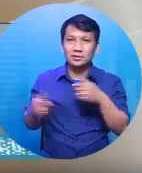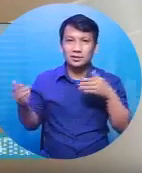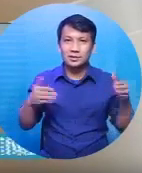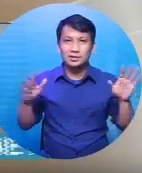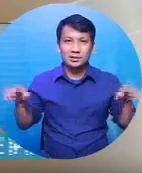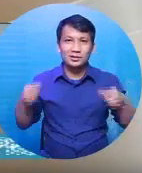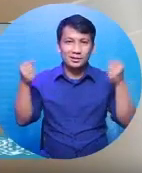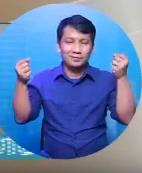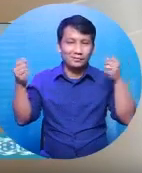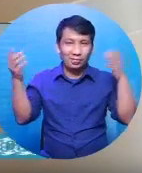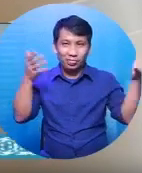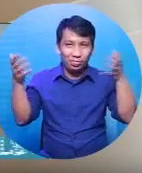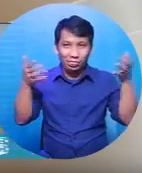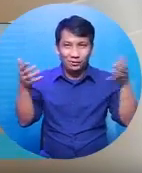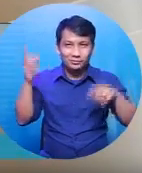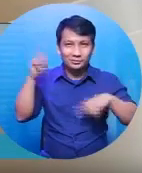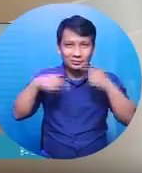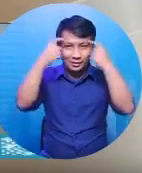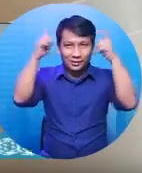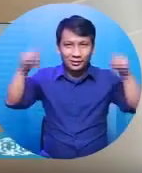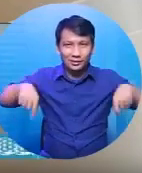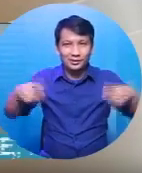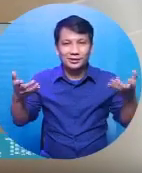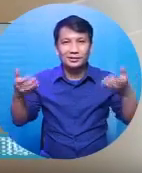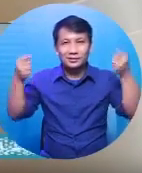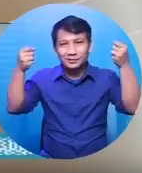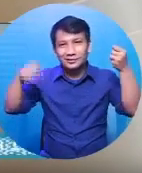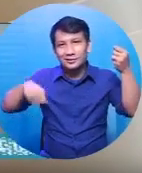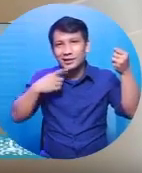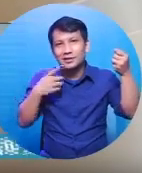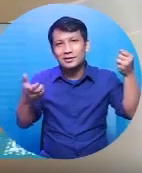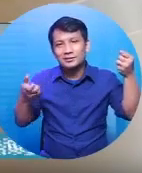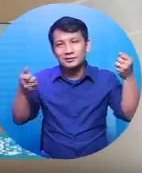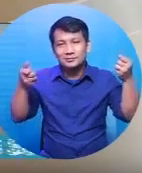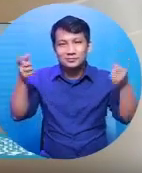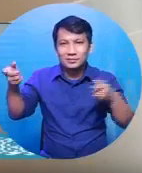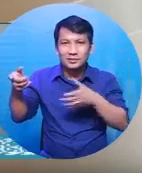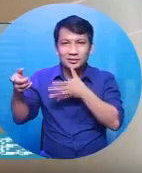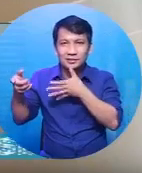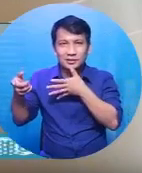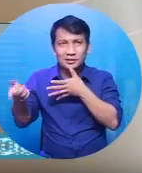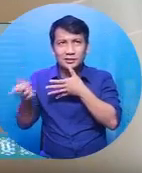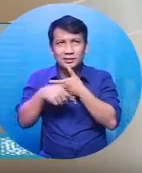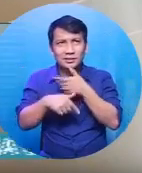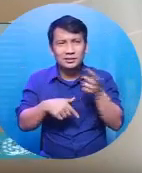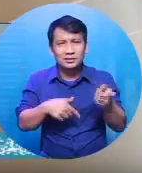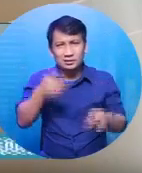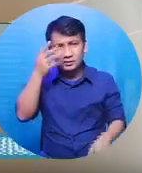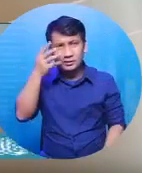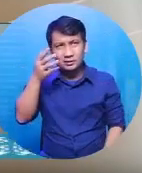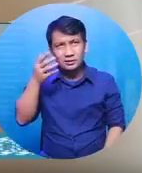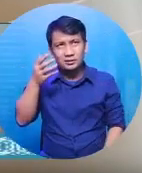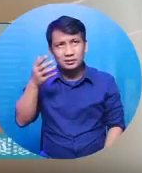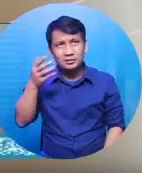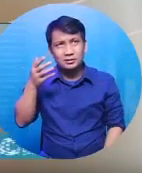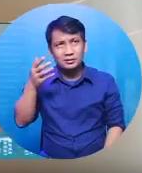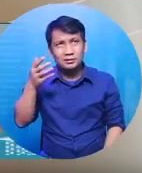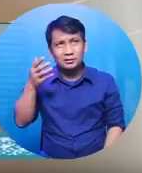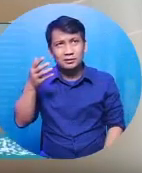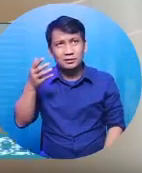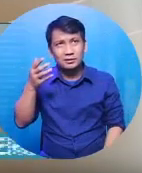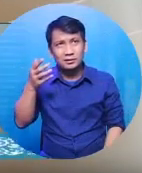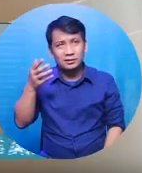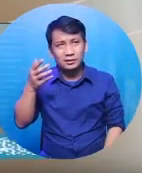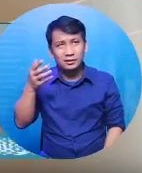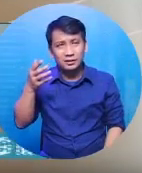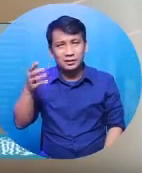Okay, sandala po. Hindi tayo nakaintindi yan. Okay, sinanay muna. Nay, ano ba ikinagalit mo sir, sa lesbian? Nay,